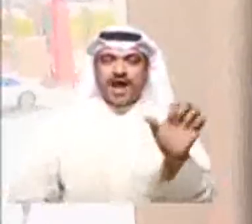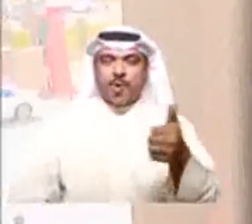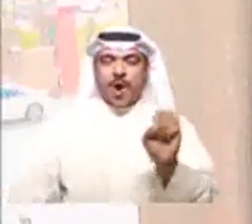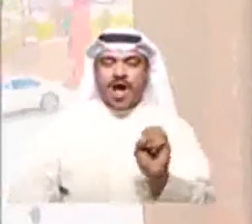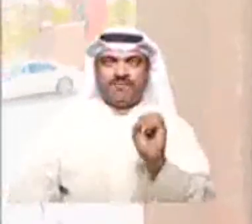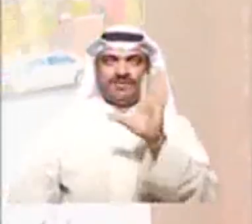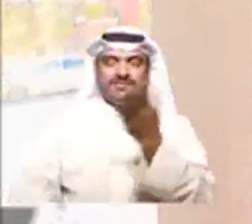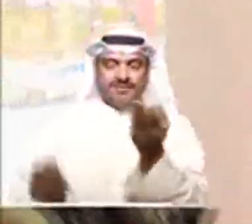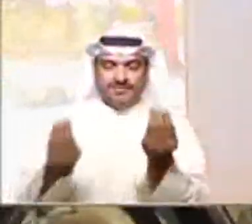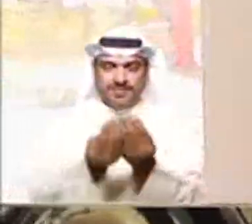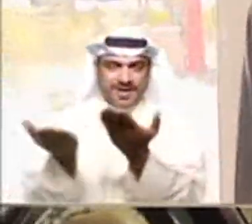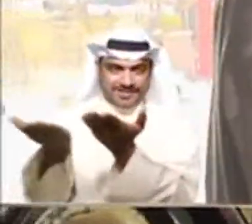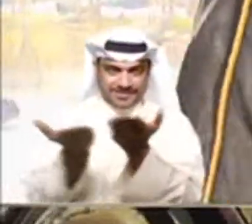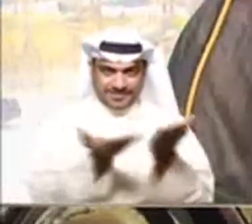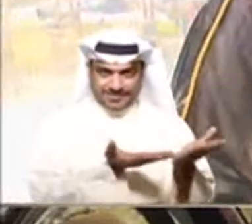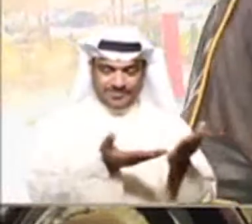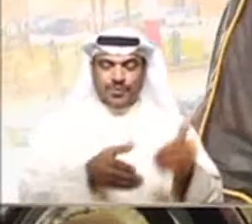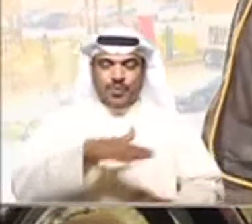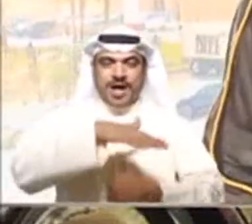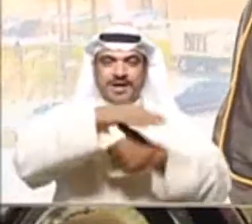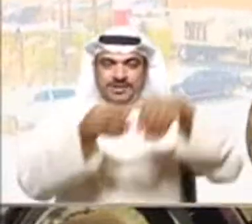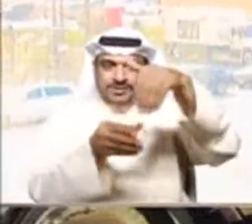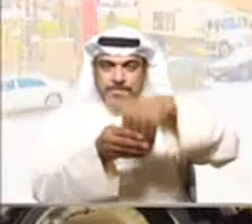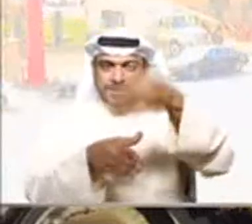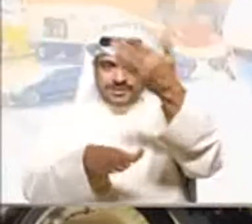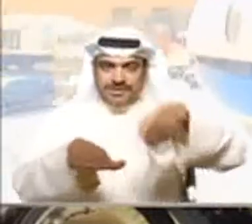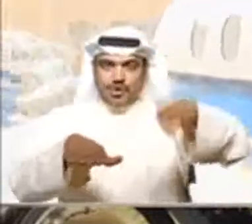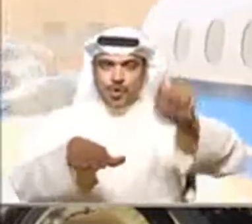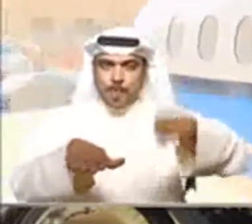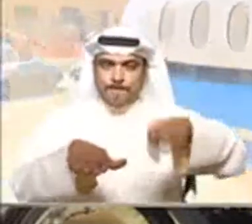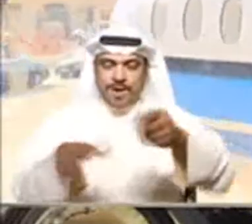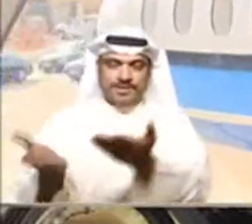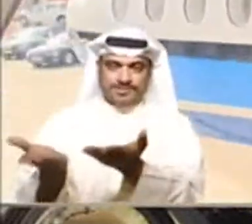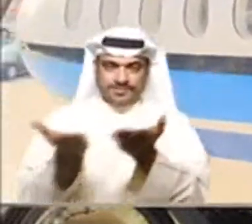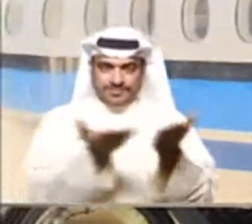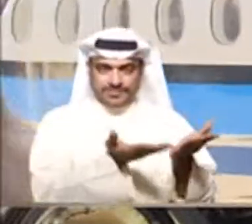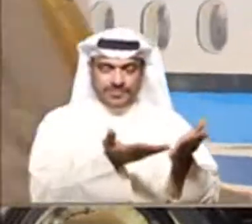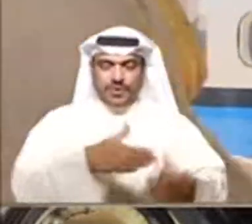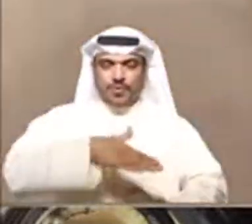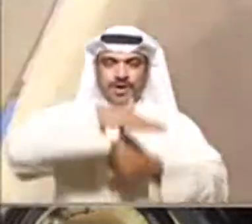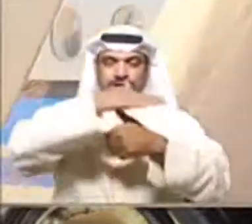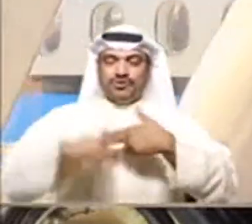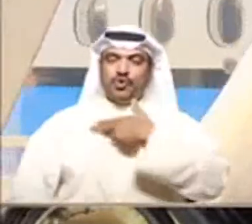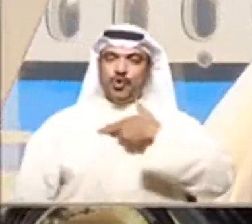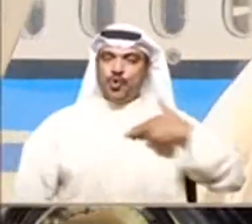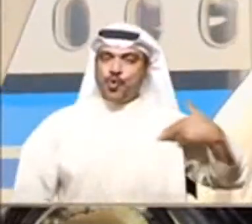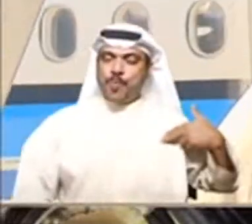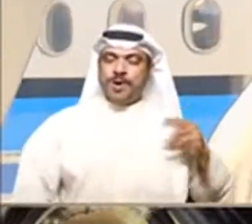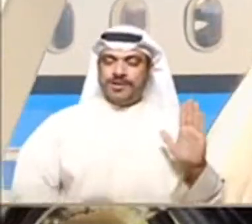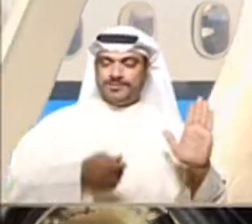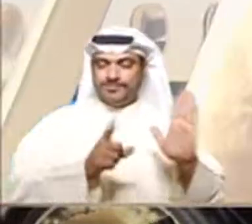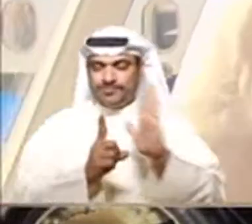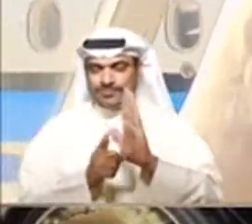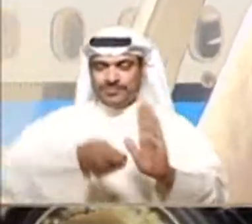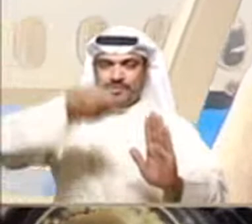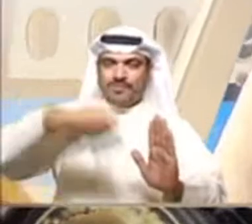الصباح ومعالي رئيس مجلس الأمة مرزوق علي الغانم وسمو الشيخ جابر المبارك الحمد الصباح رئيس